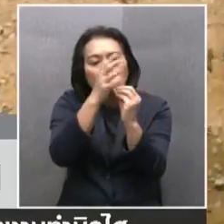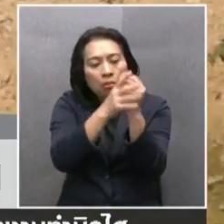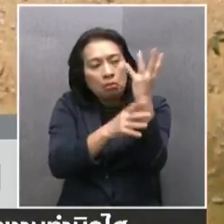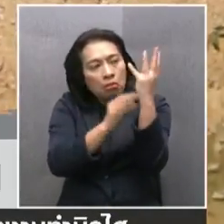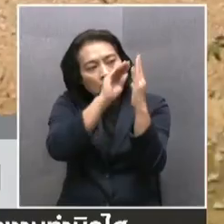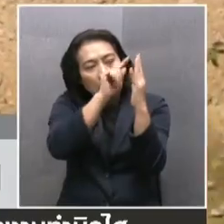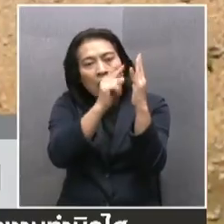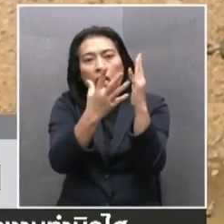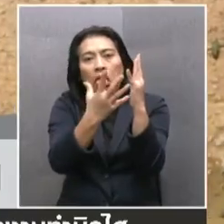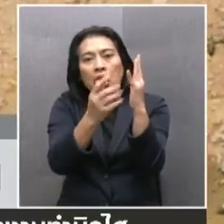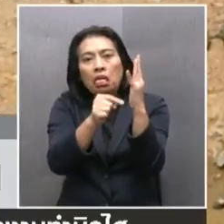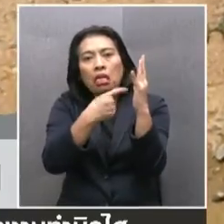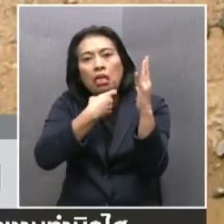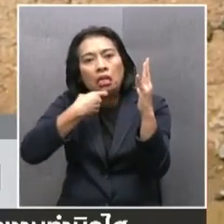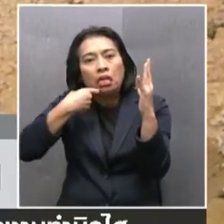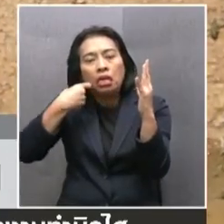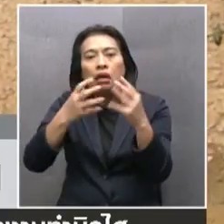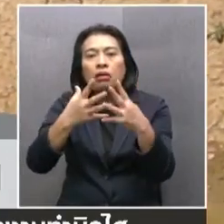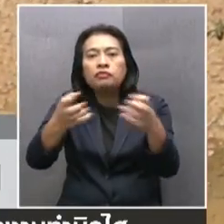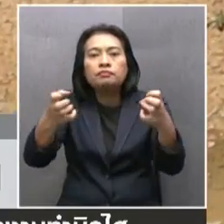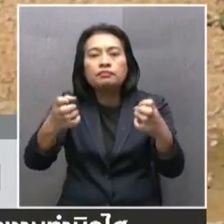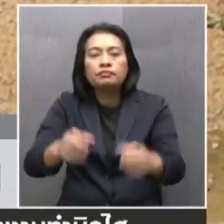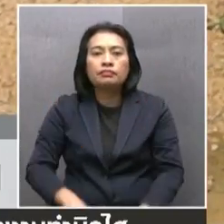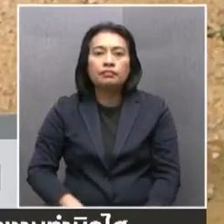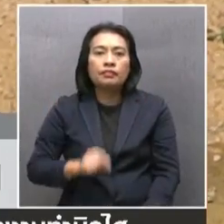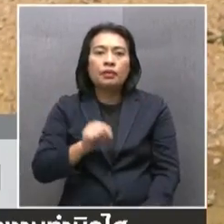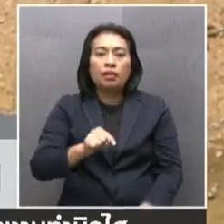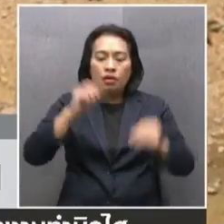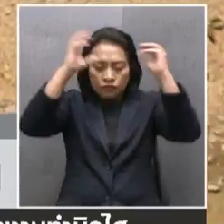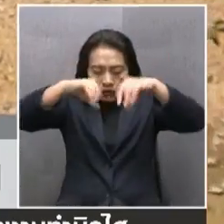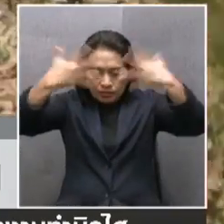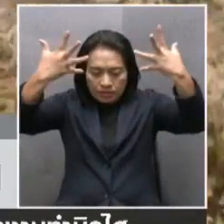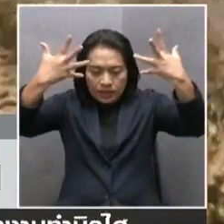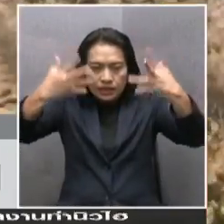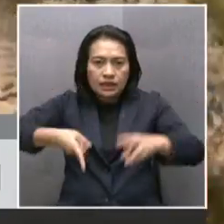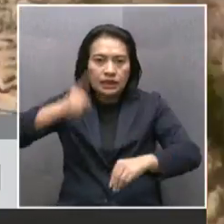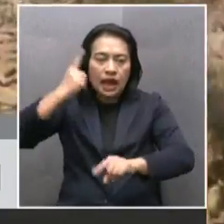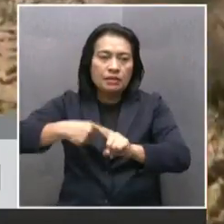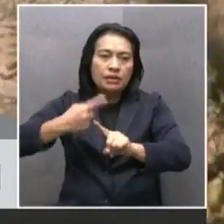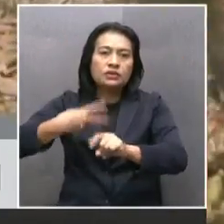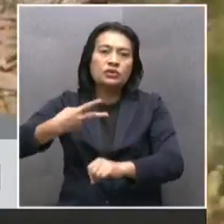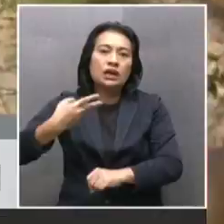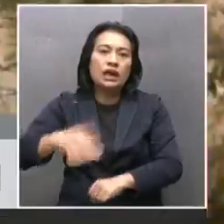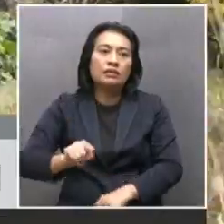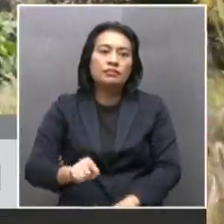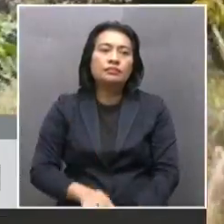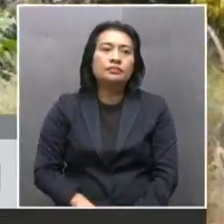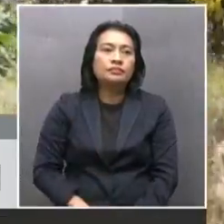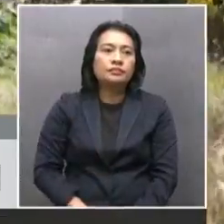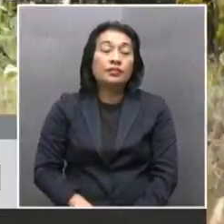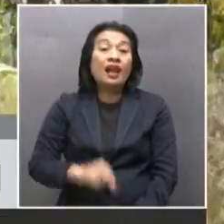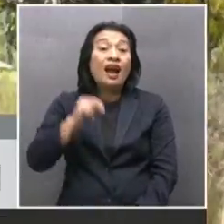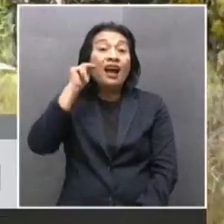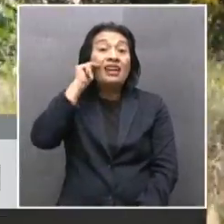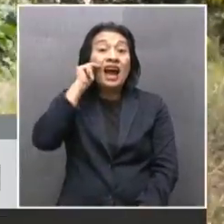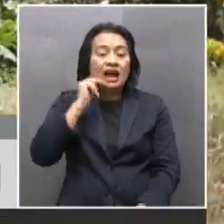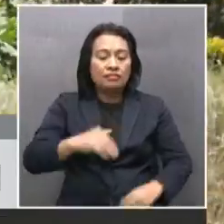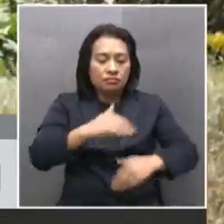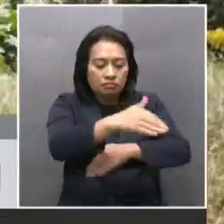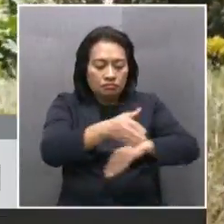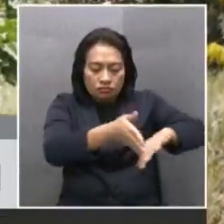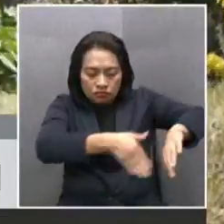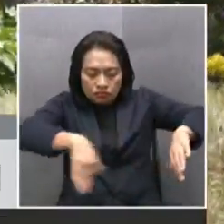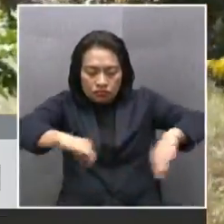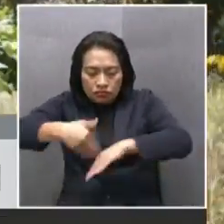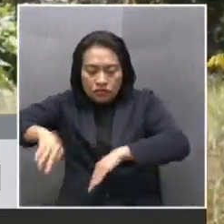เนื่องจากพื้นที่นี้เนี่ยฝนทิ้งช่วงมานานกว่า2เดือนครับ สระน้ำที่มีอยู่4สระค่ะตอนนี้ก็เหลือน้